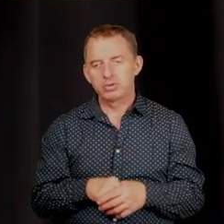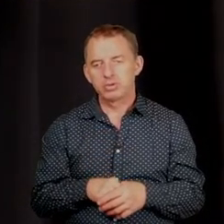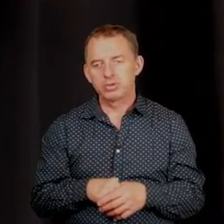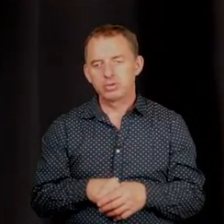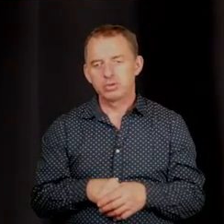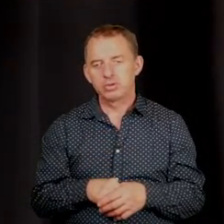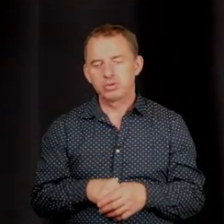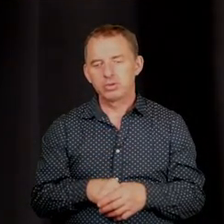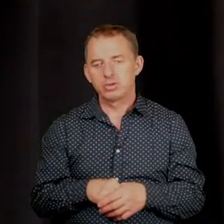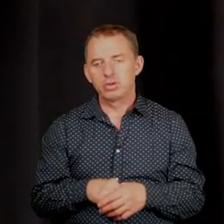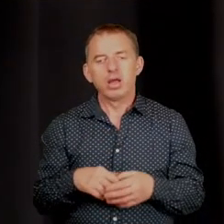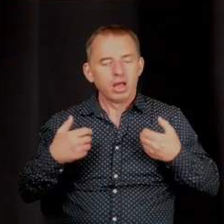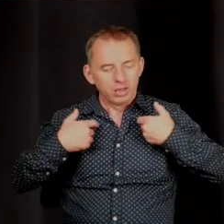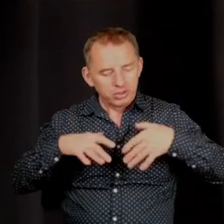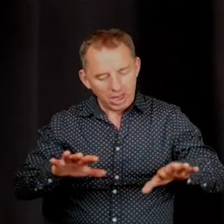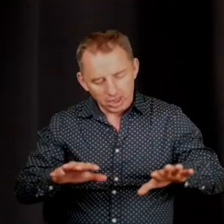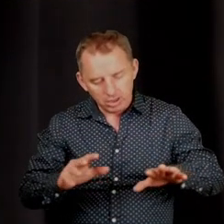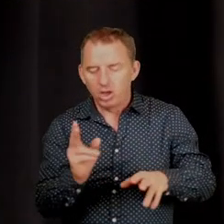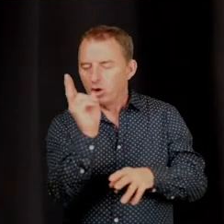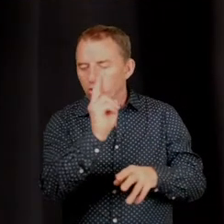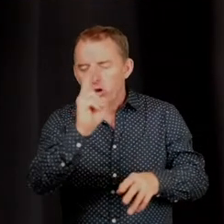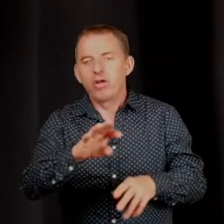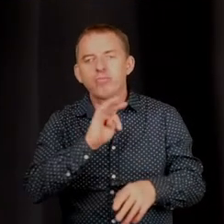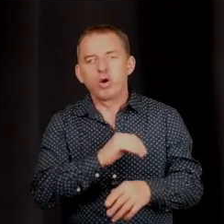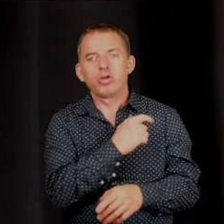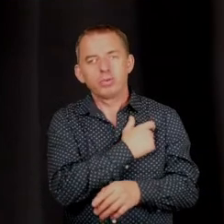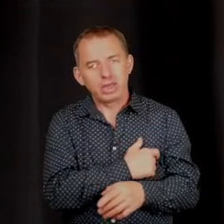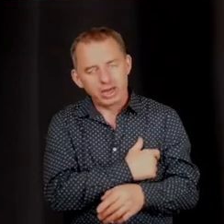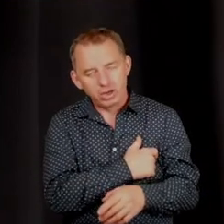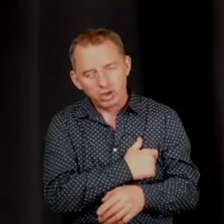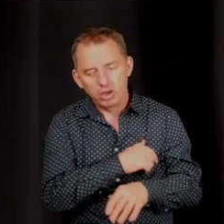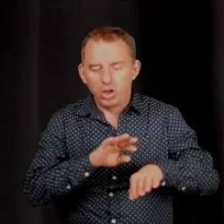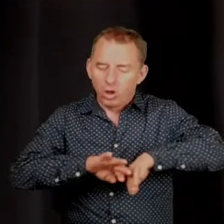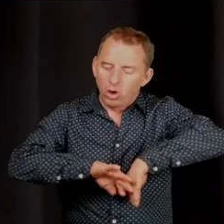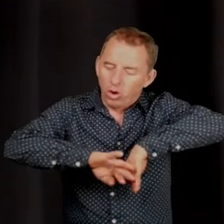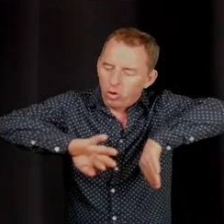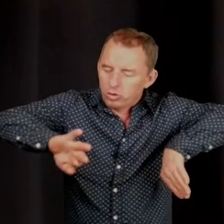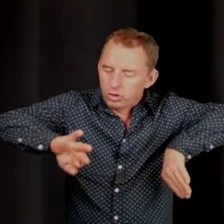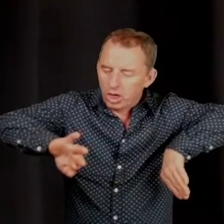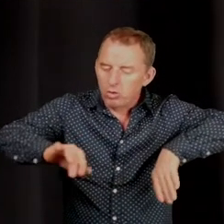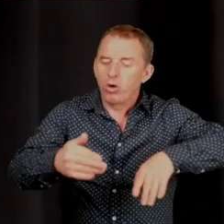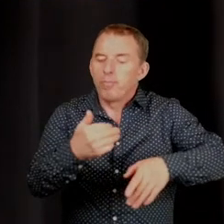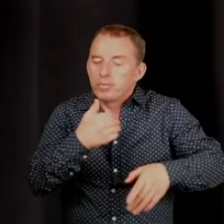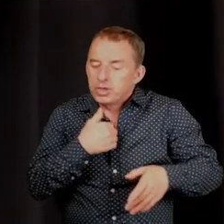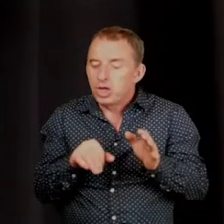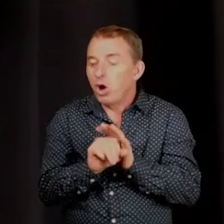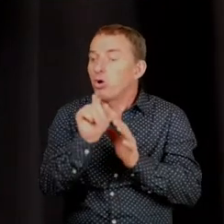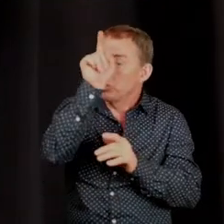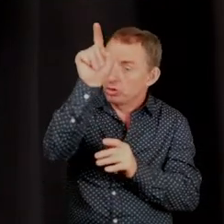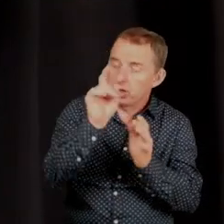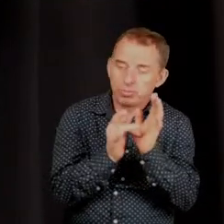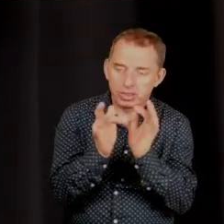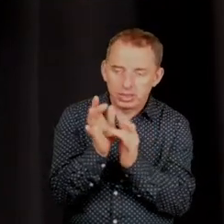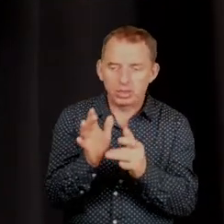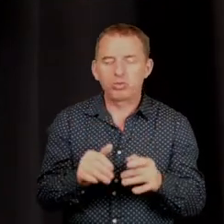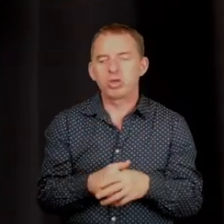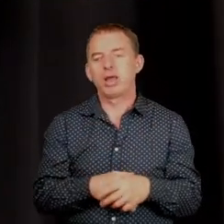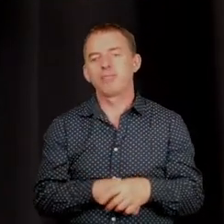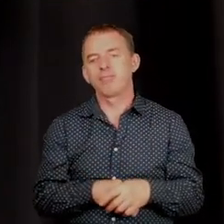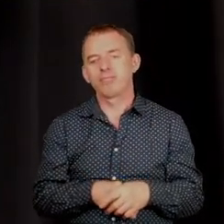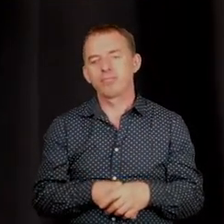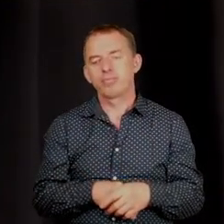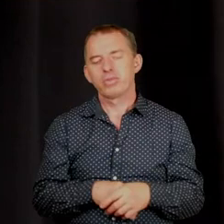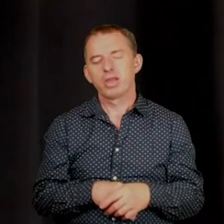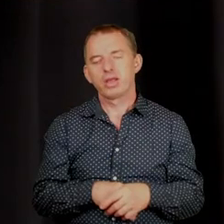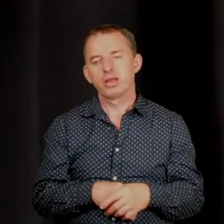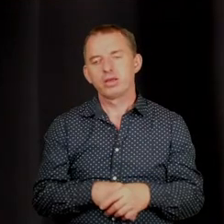me from you. Nie chcę, aby cokolwiek w moim sercu oddzieliło mnie od Ciebie. I don't want any attitude in my mind to